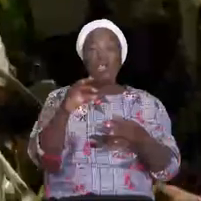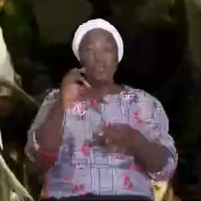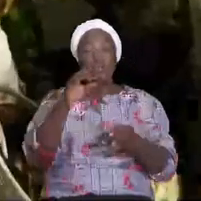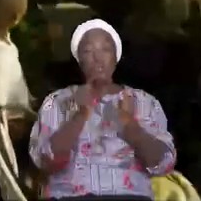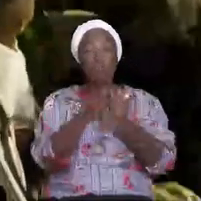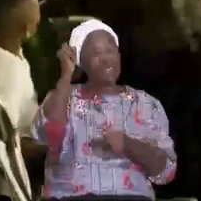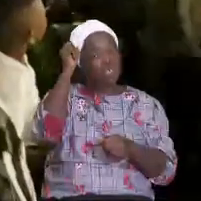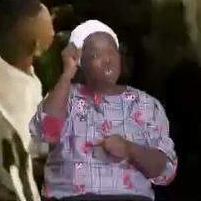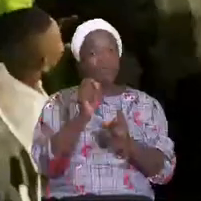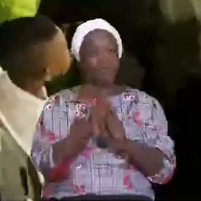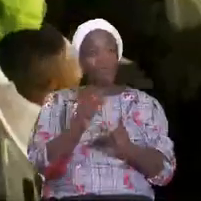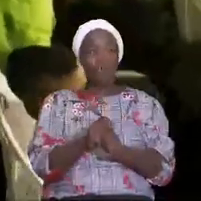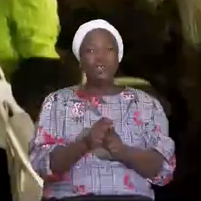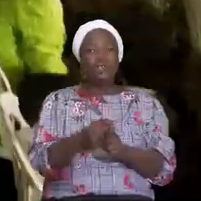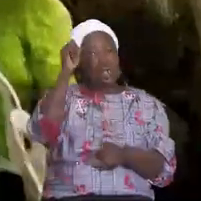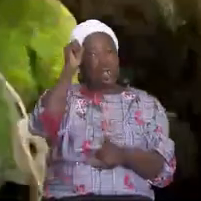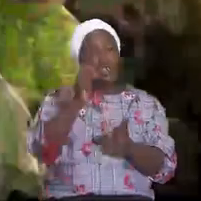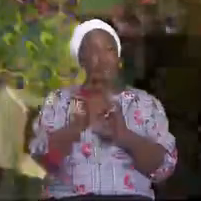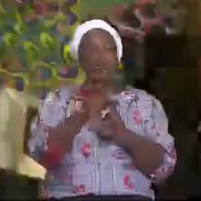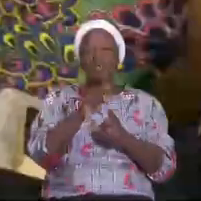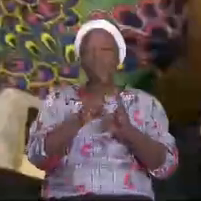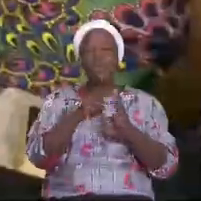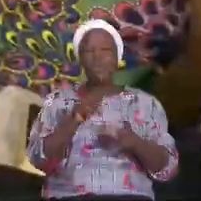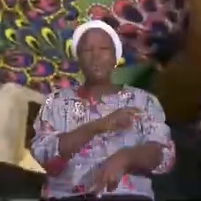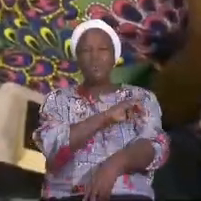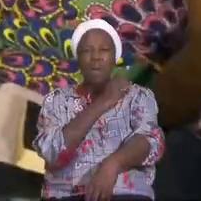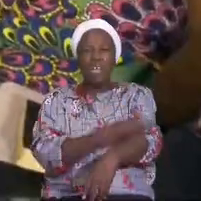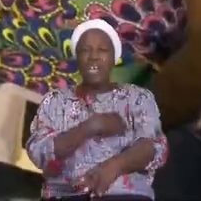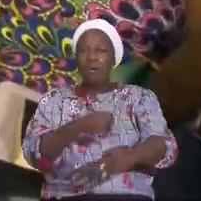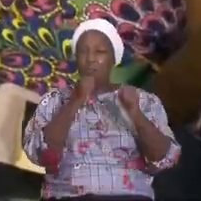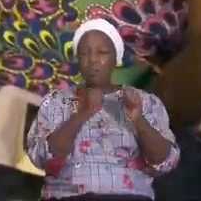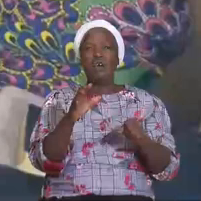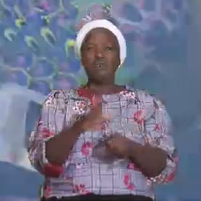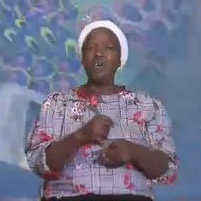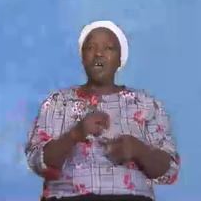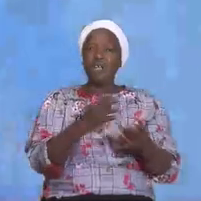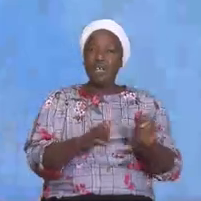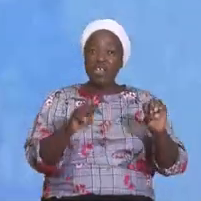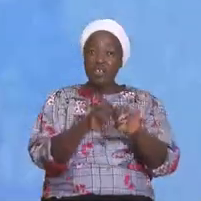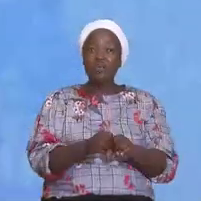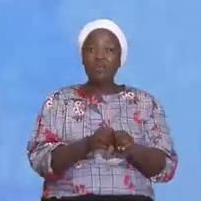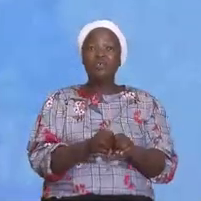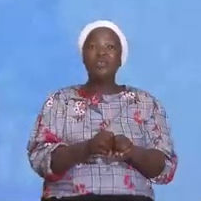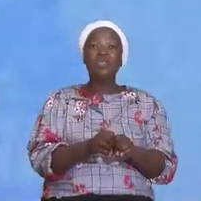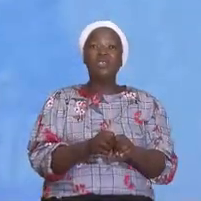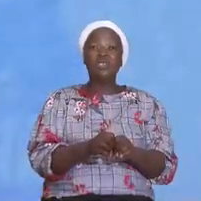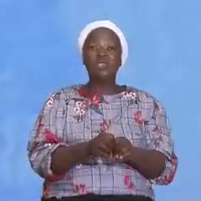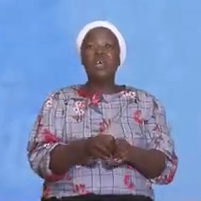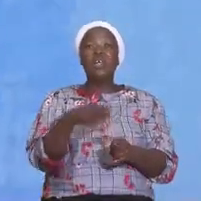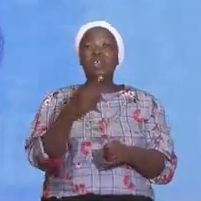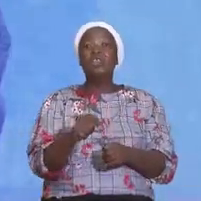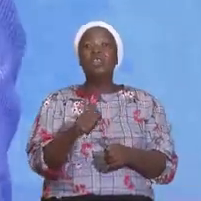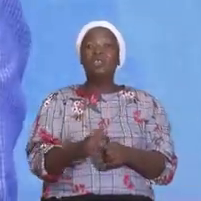on amena auprès de Jésus plusieurs démoniaques. Il chassa les esprits par sa parole. Sa parole est si